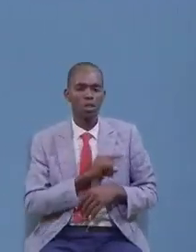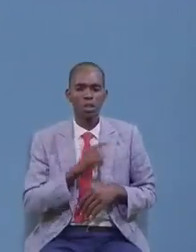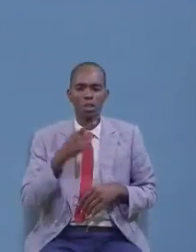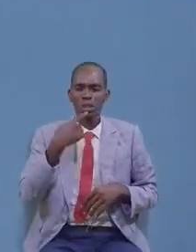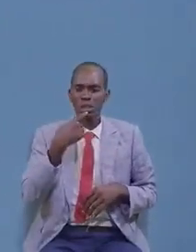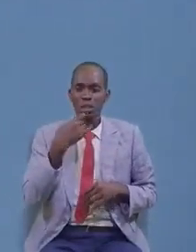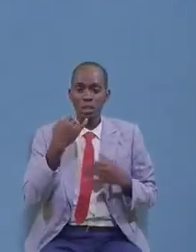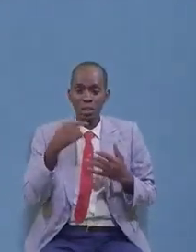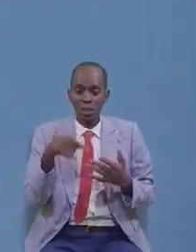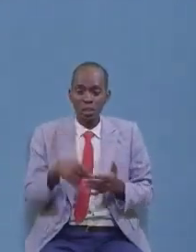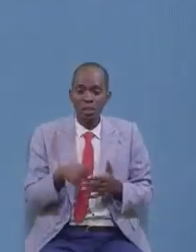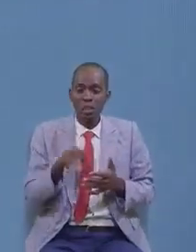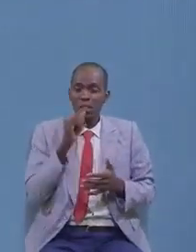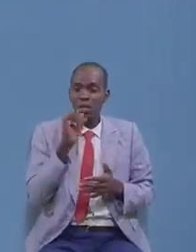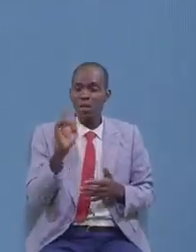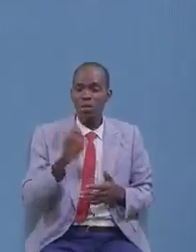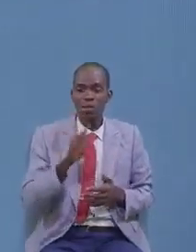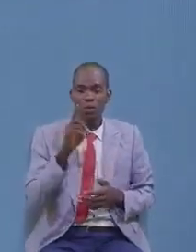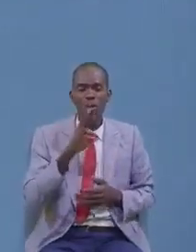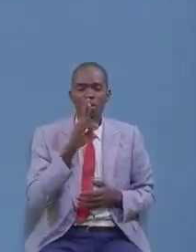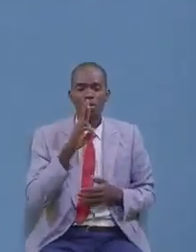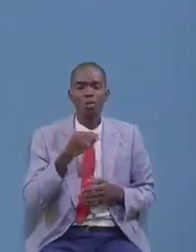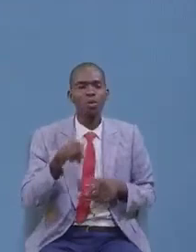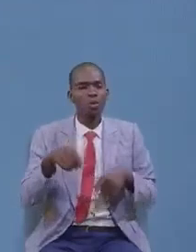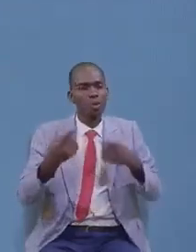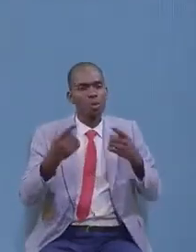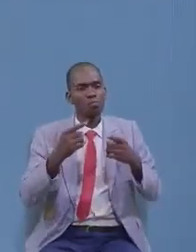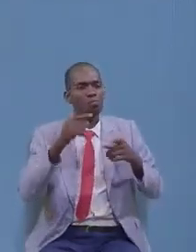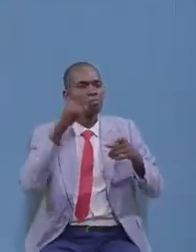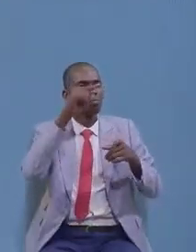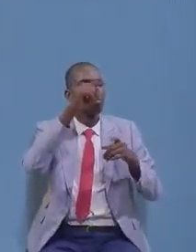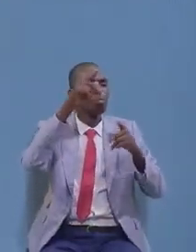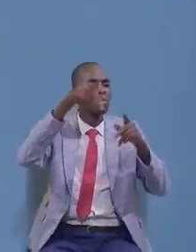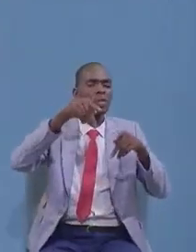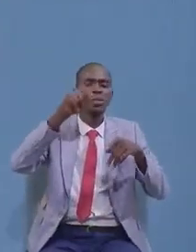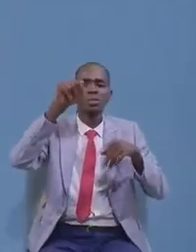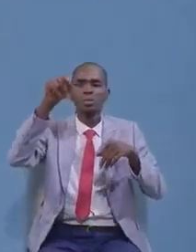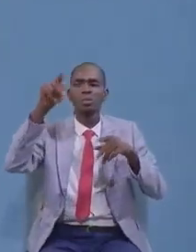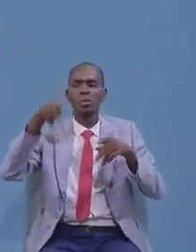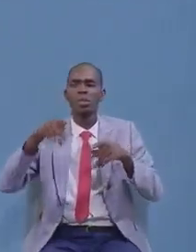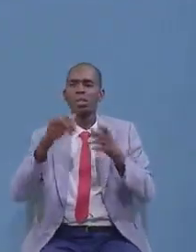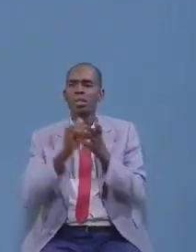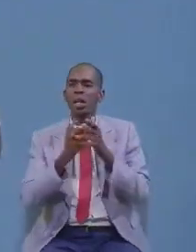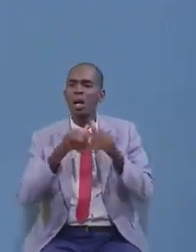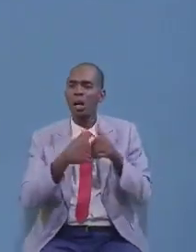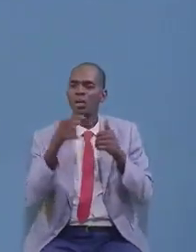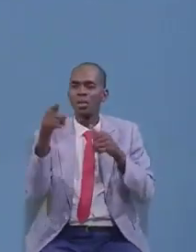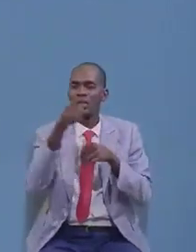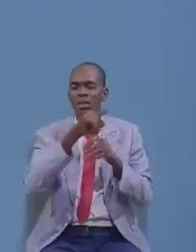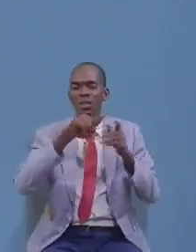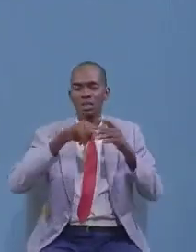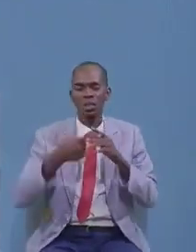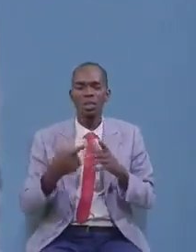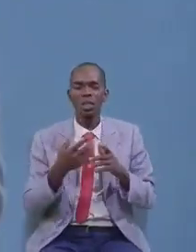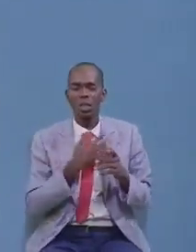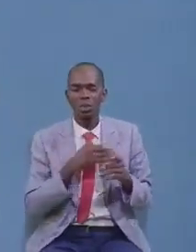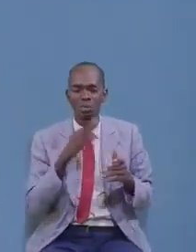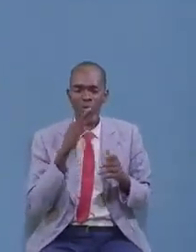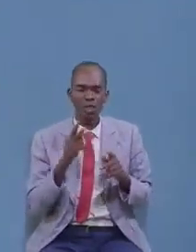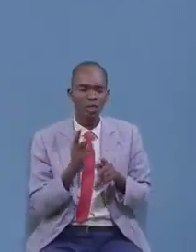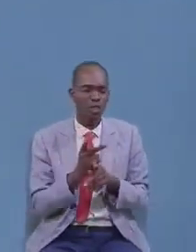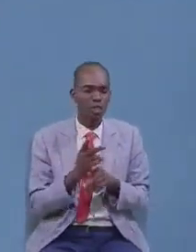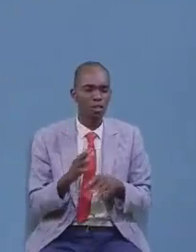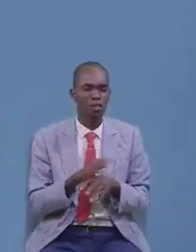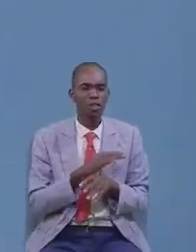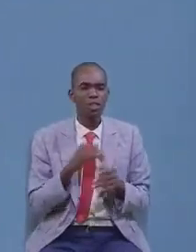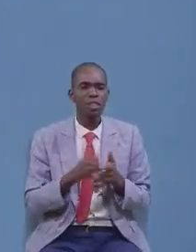this way you are going so and so that's how they did, that's how they perish. Be careful. It's the conscience. మన